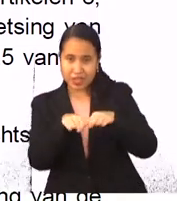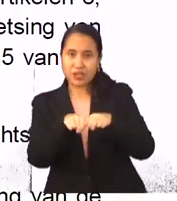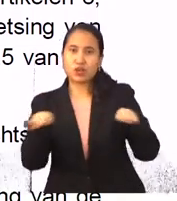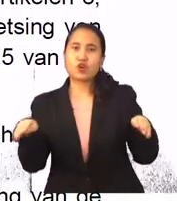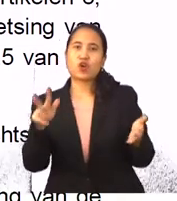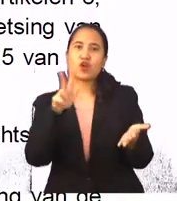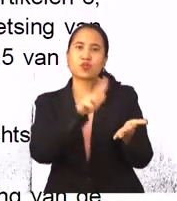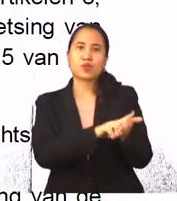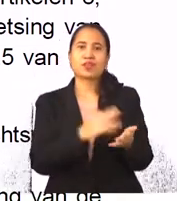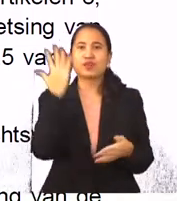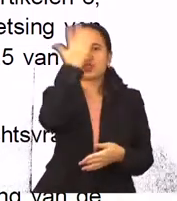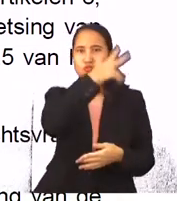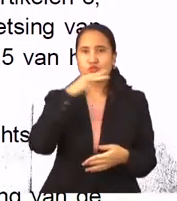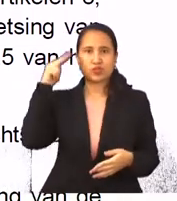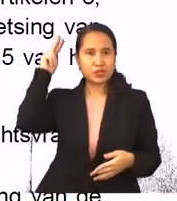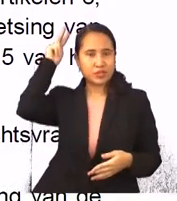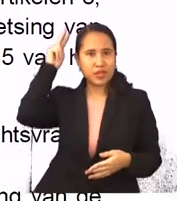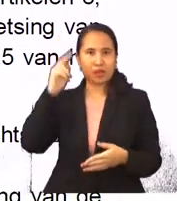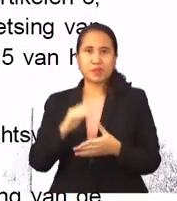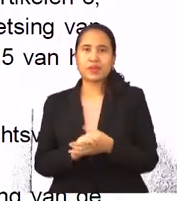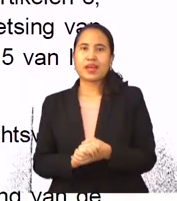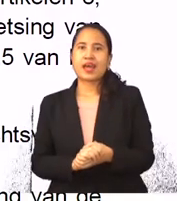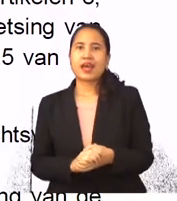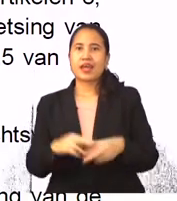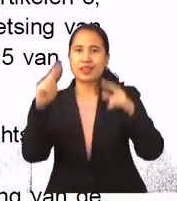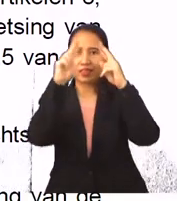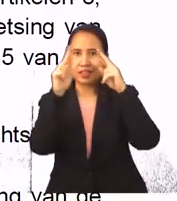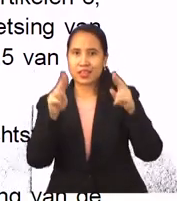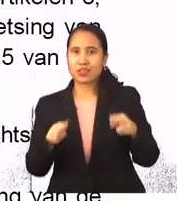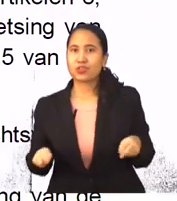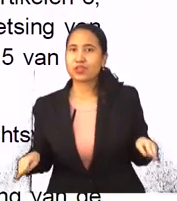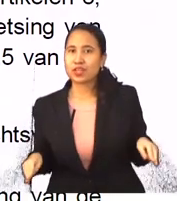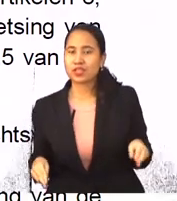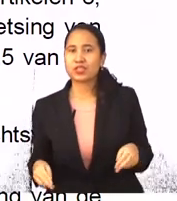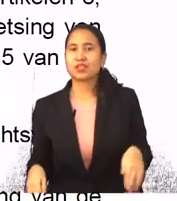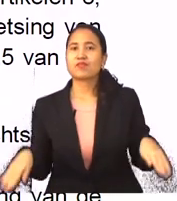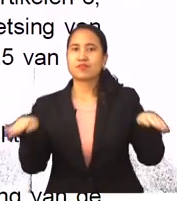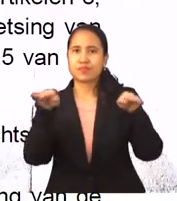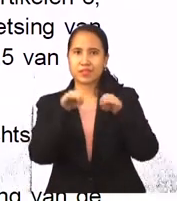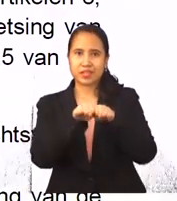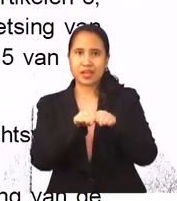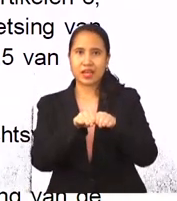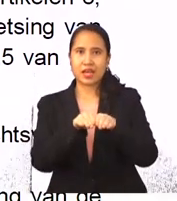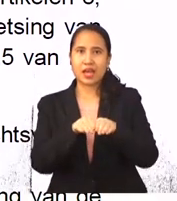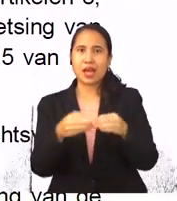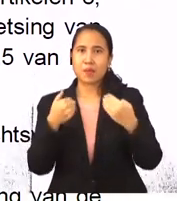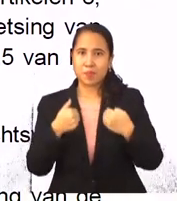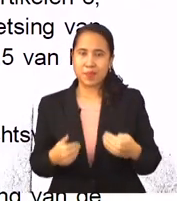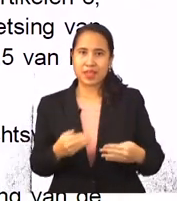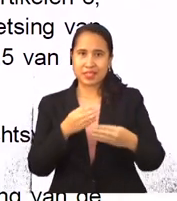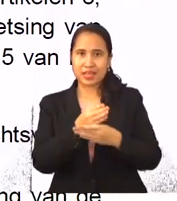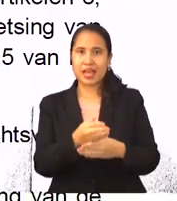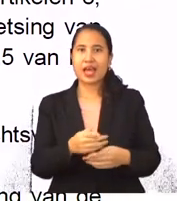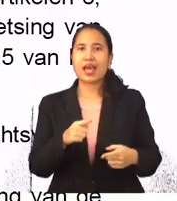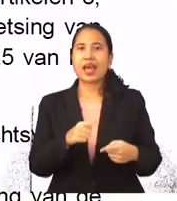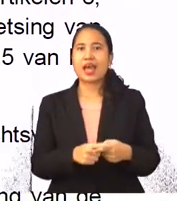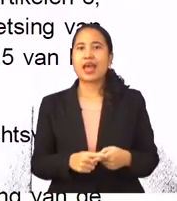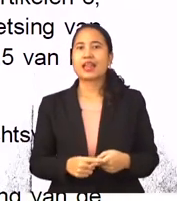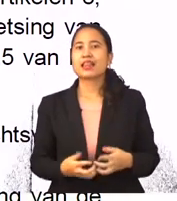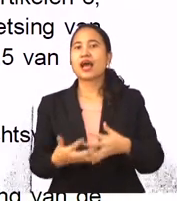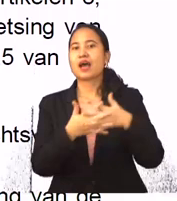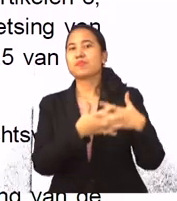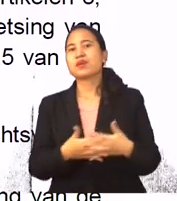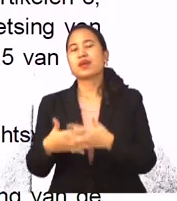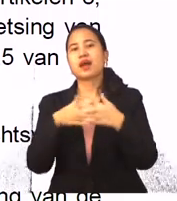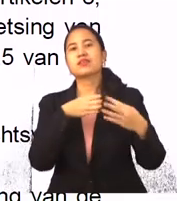Republiek Suriname, het internationaal verdrag inzake burger- en politieke rechten, en het Amerikaanse verdrag in zaken de